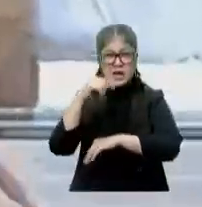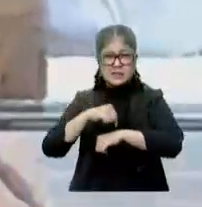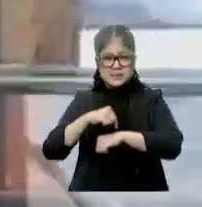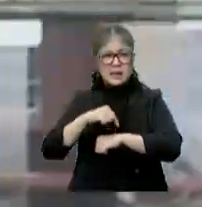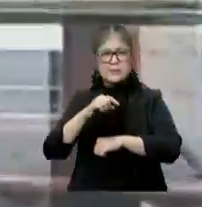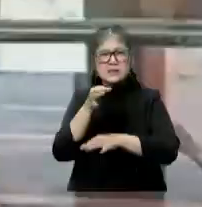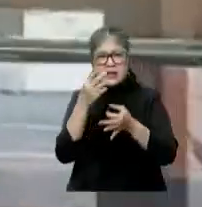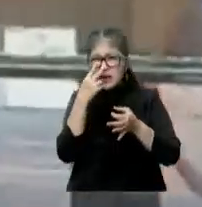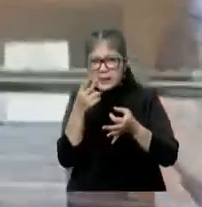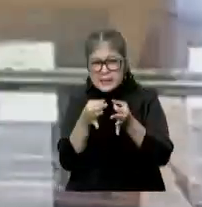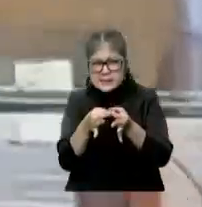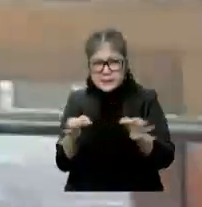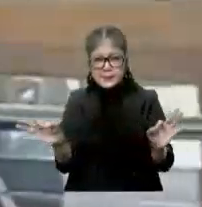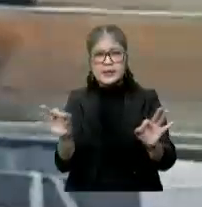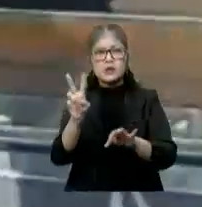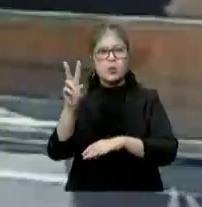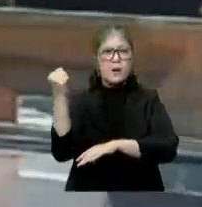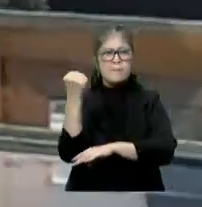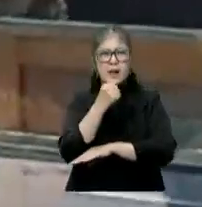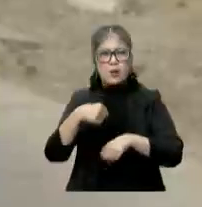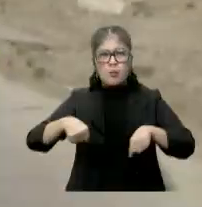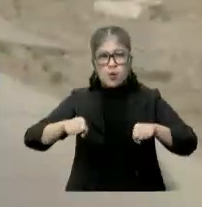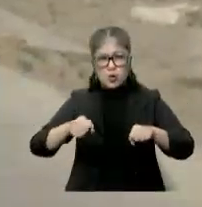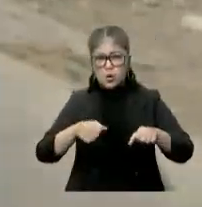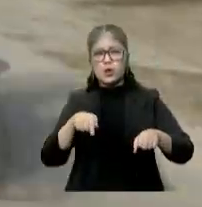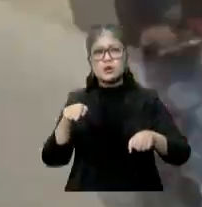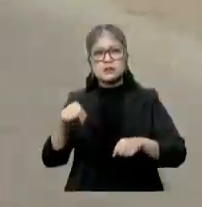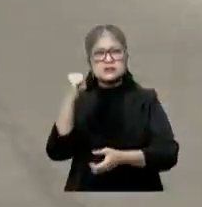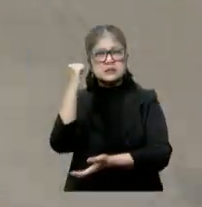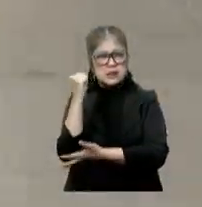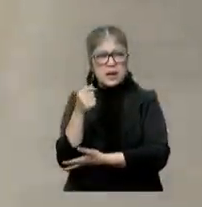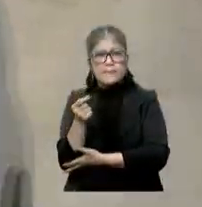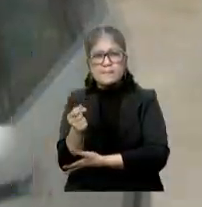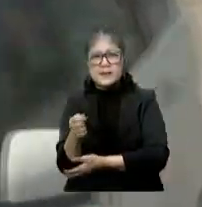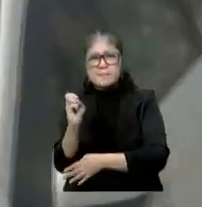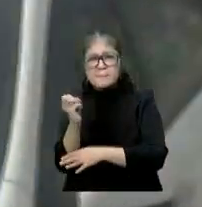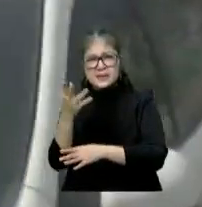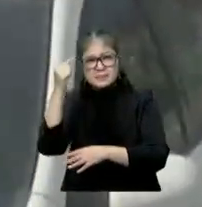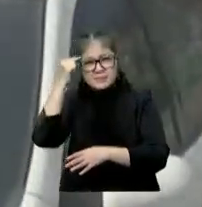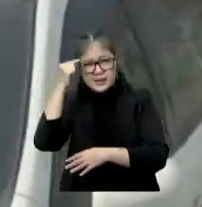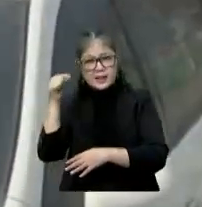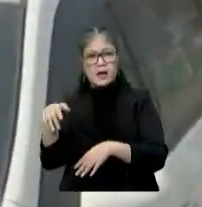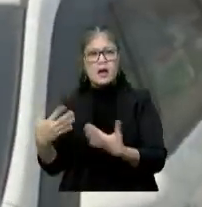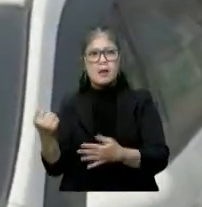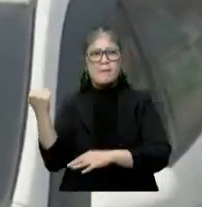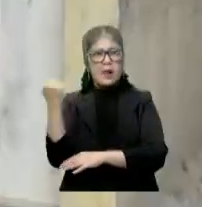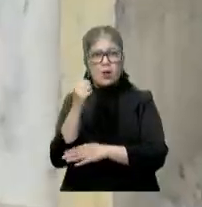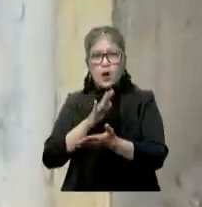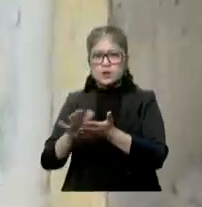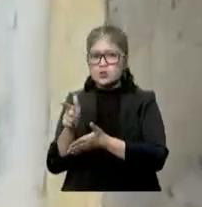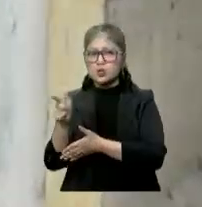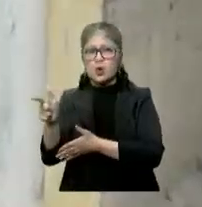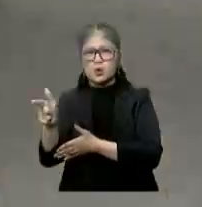terpantau sepi awalnya Dua pelaku yang mengendarai motor disangka akan membeli perhiasan emas di toko namun pelaku langsung